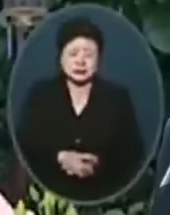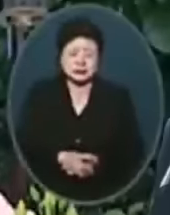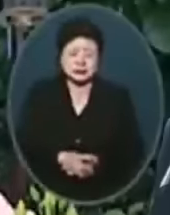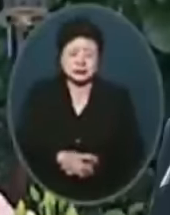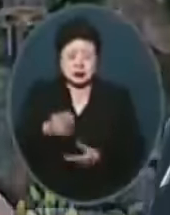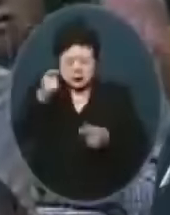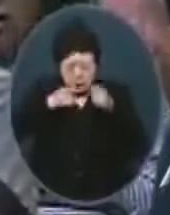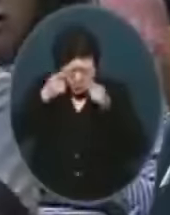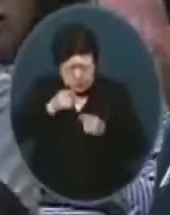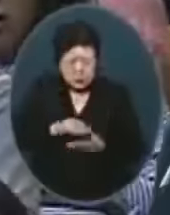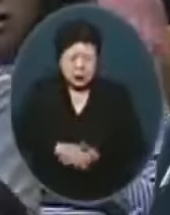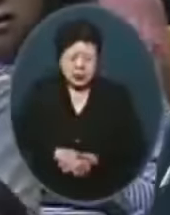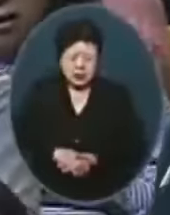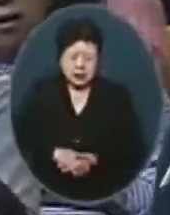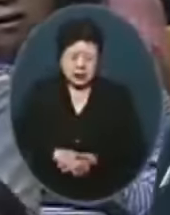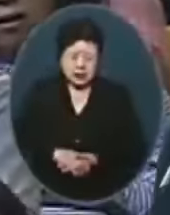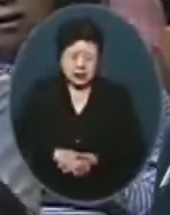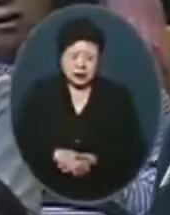슬픔과